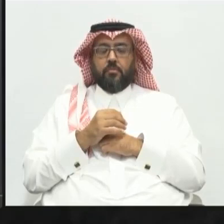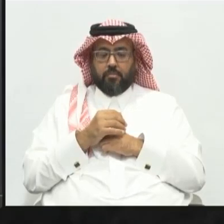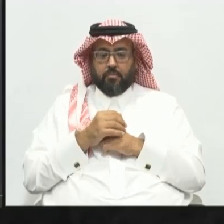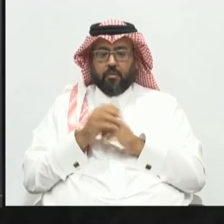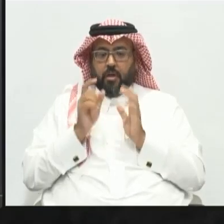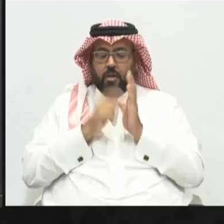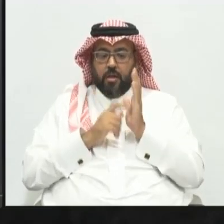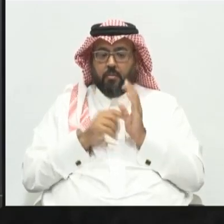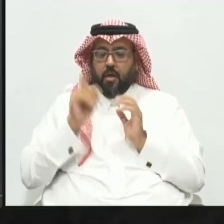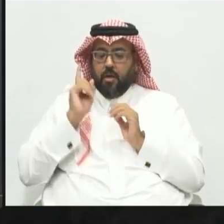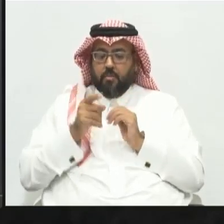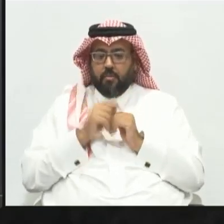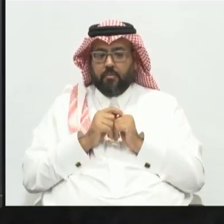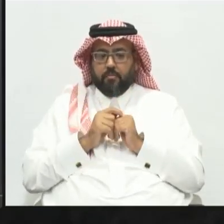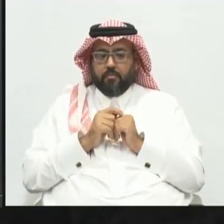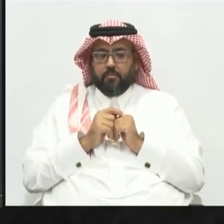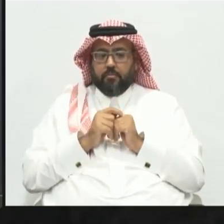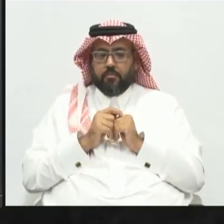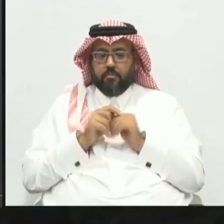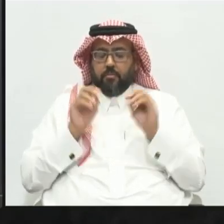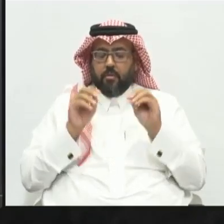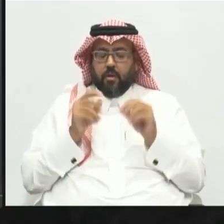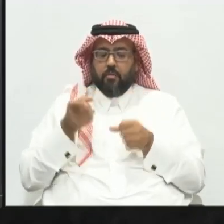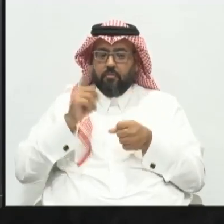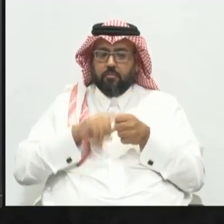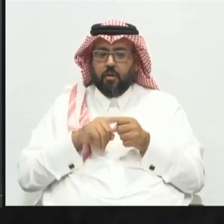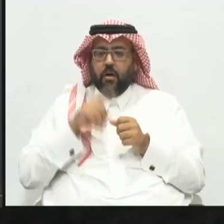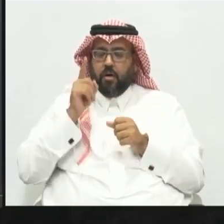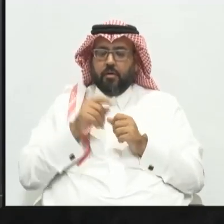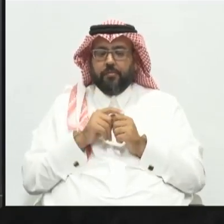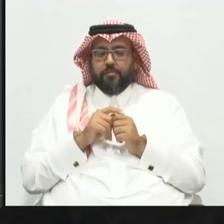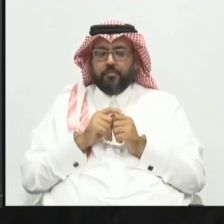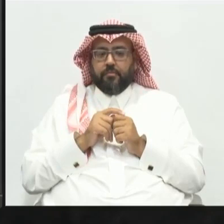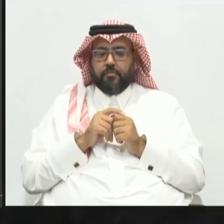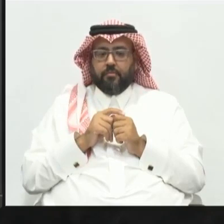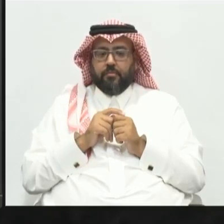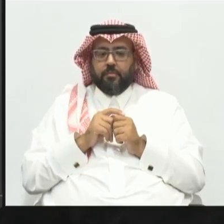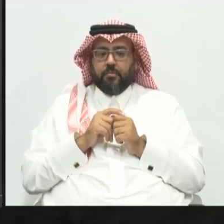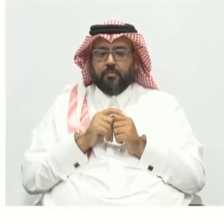لتنظيم هذا الامر ورتب عليه امور وجزاءات في حال